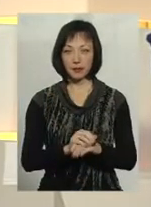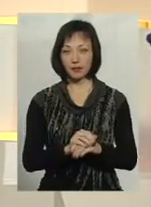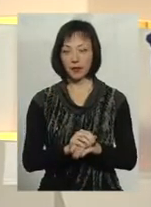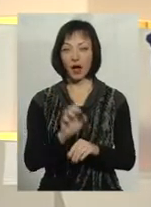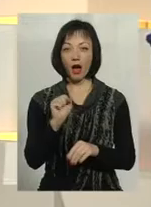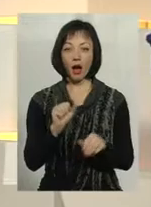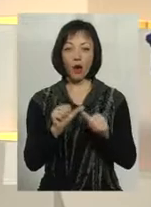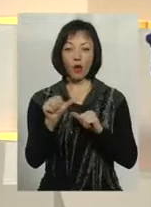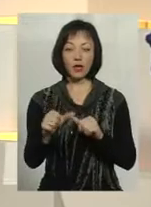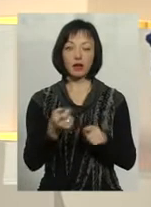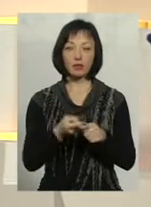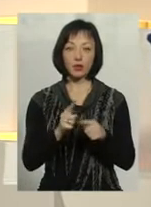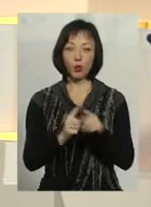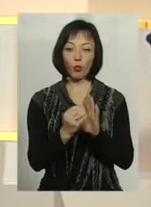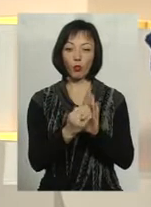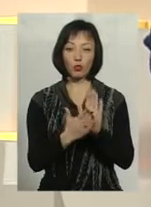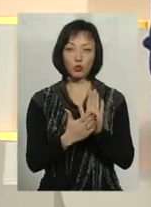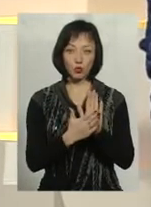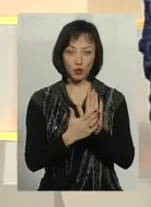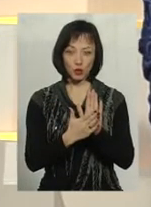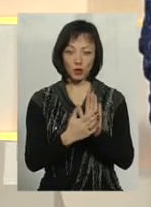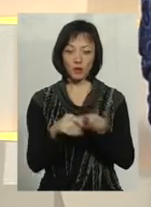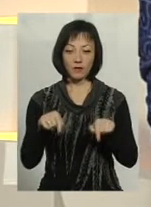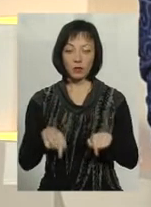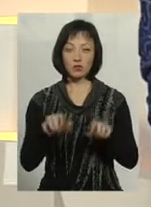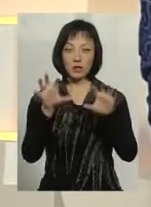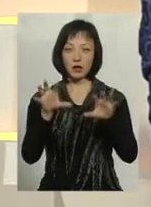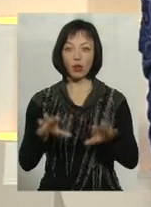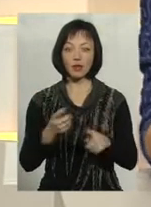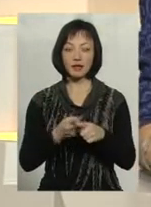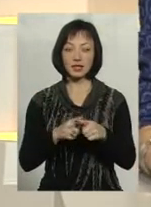заробітної плати вдвічі.